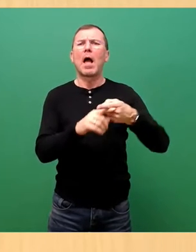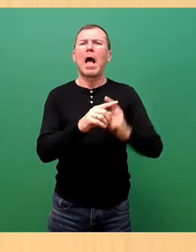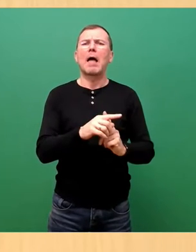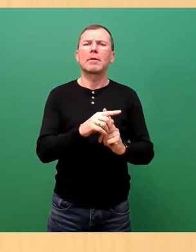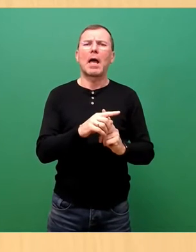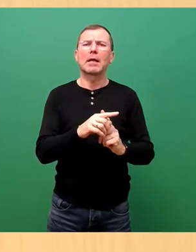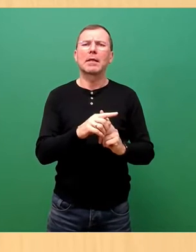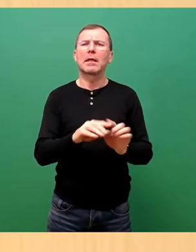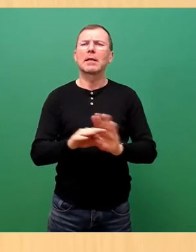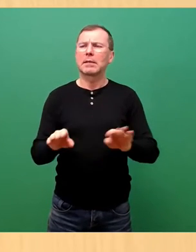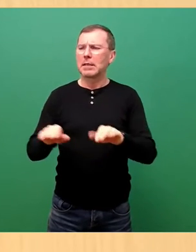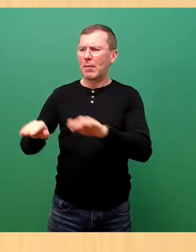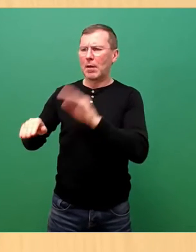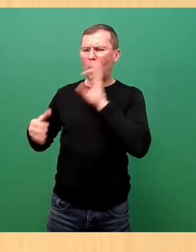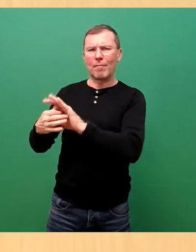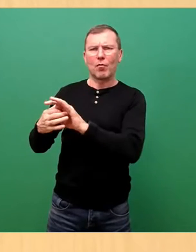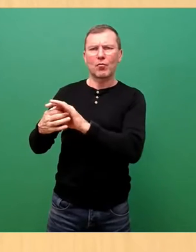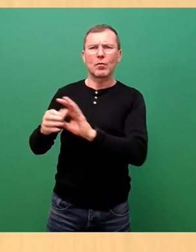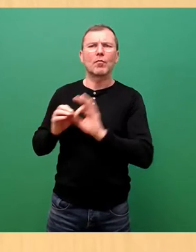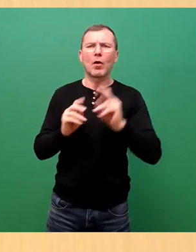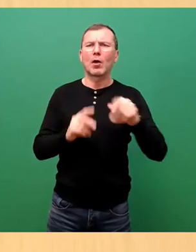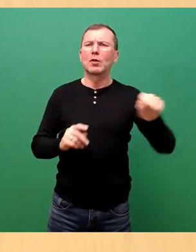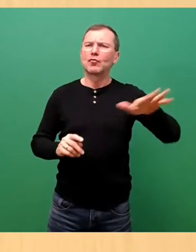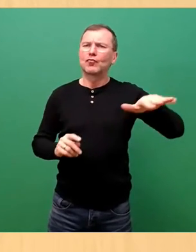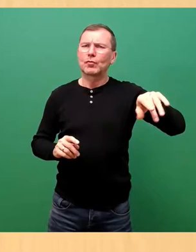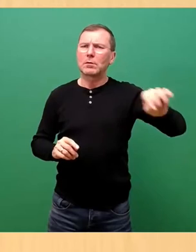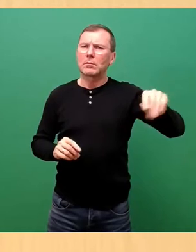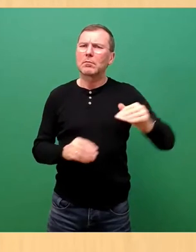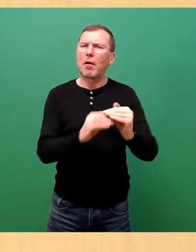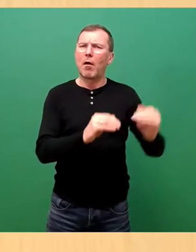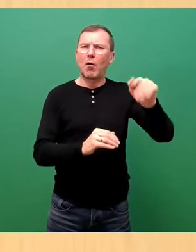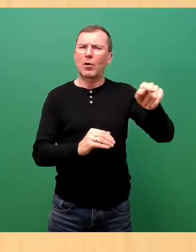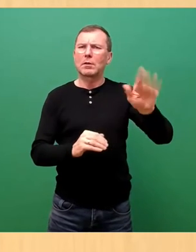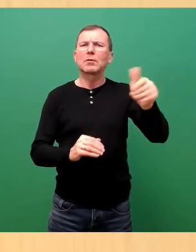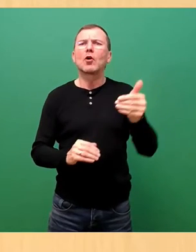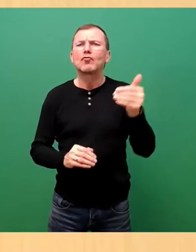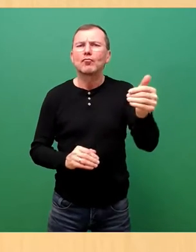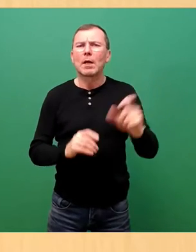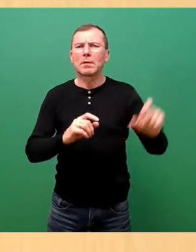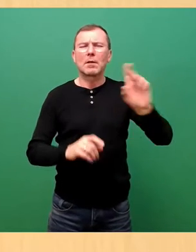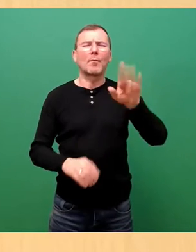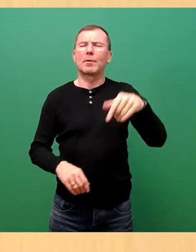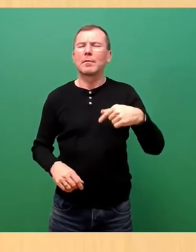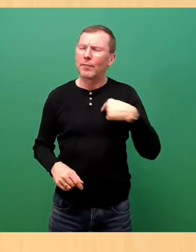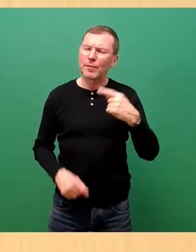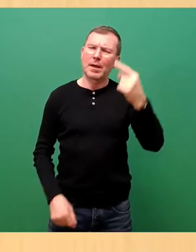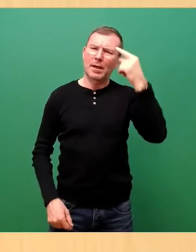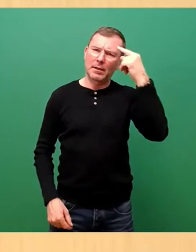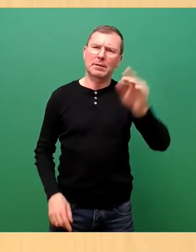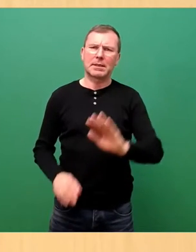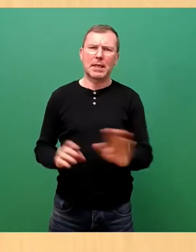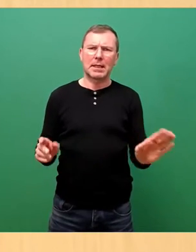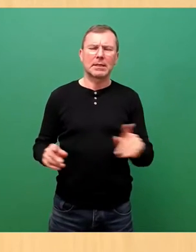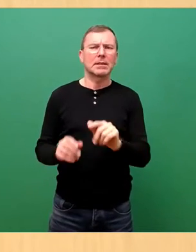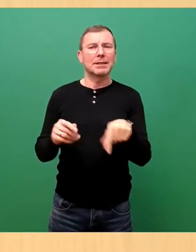nicht belegungsgebundenen Wohnungen noch etwas später ansetzt. Aber wir glauben, dieses Modell, was